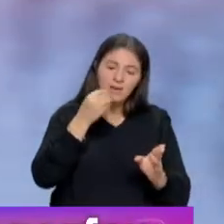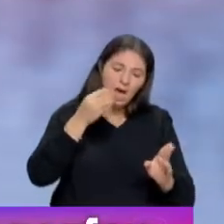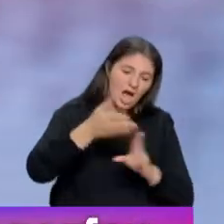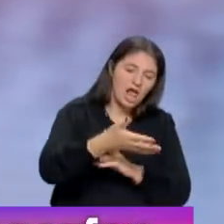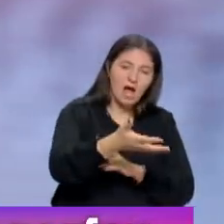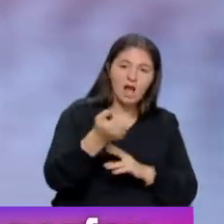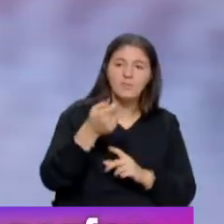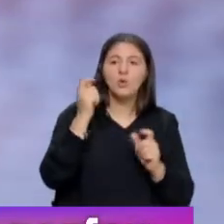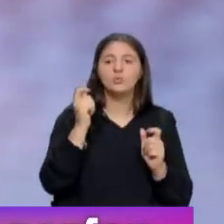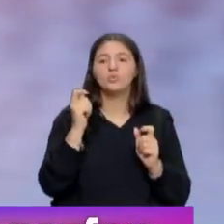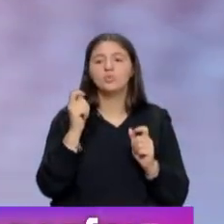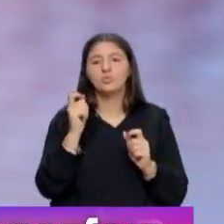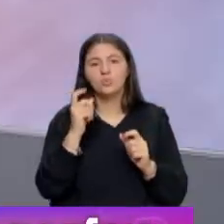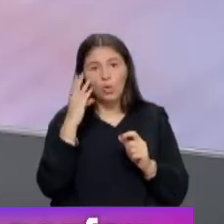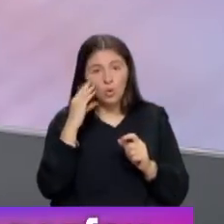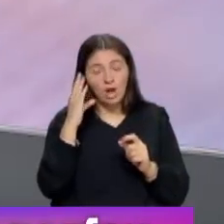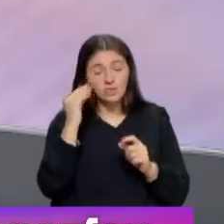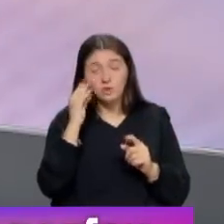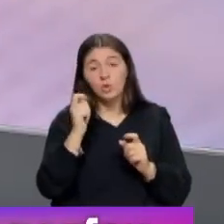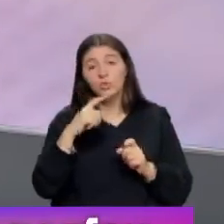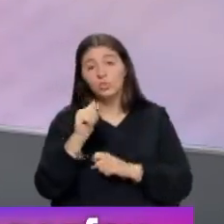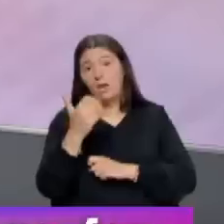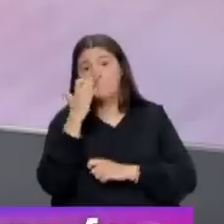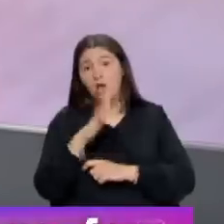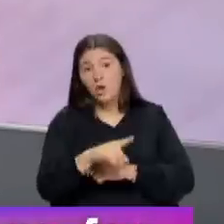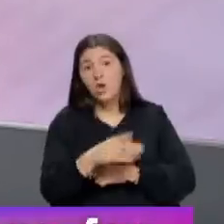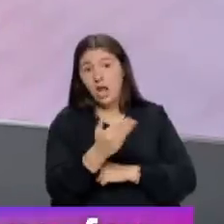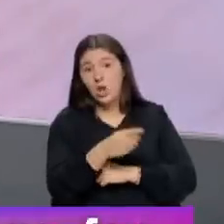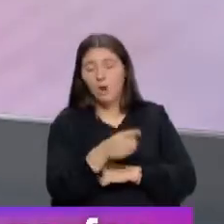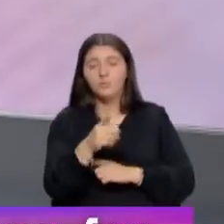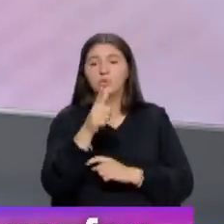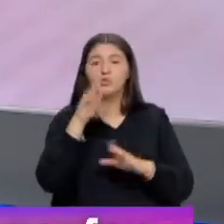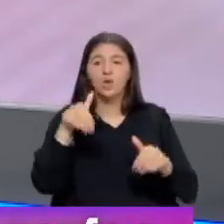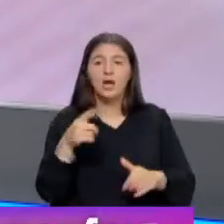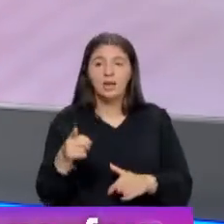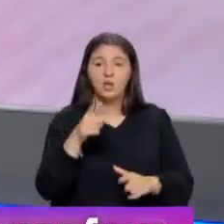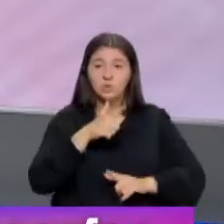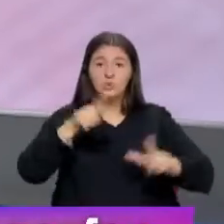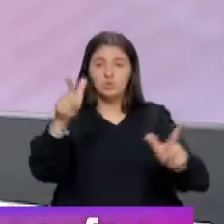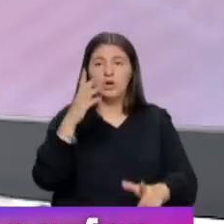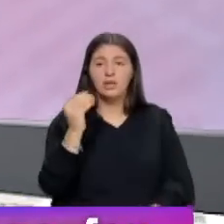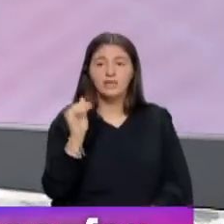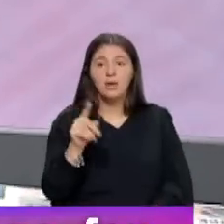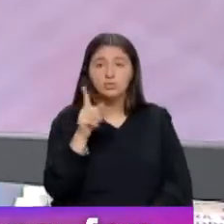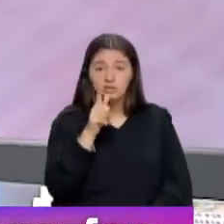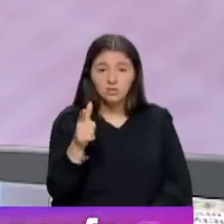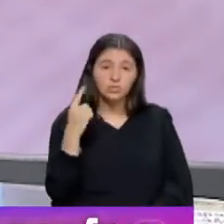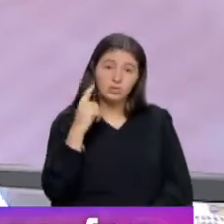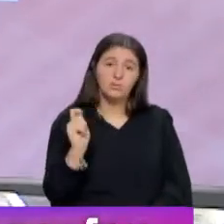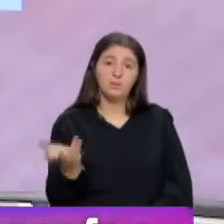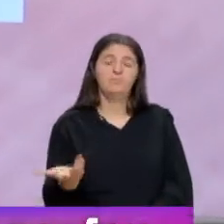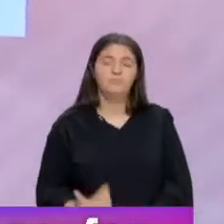erişimi açısından zor günler bizleri bekliyor Bu çağrıyı yüksek tondan gelen bu çağrıyı